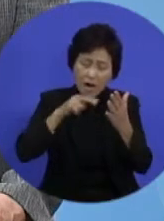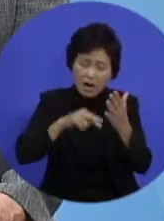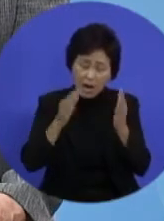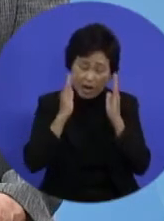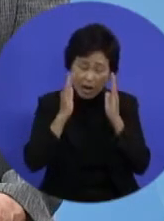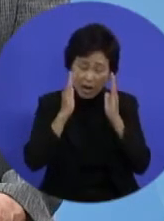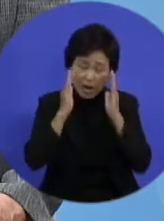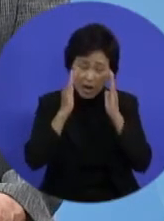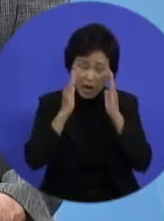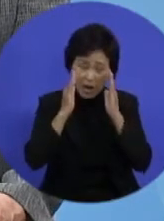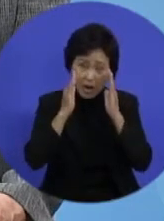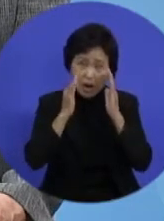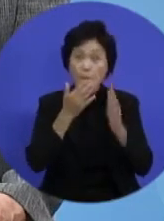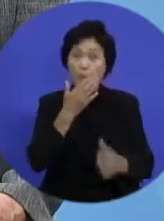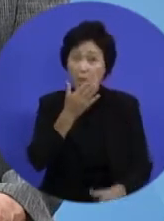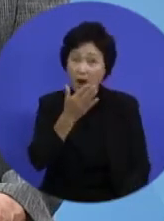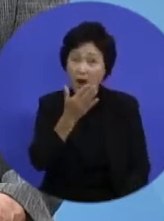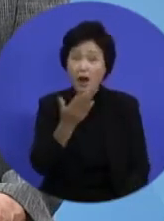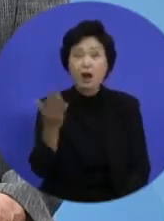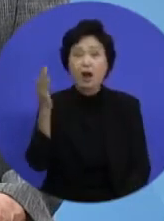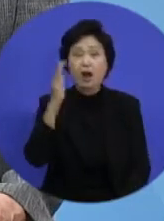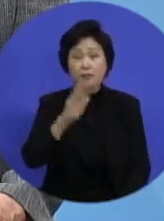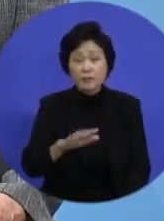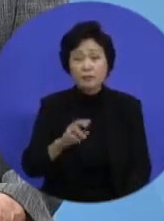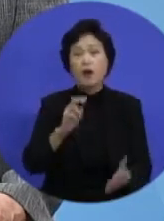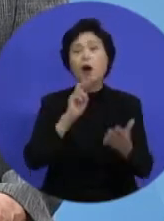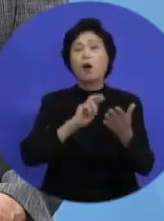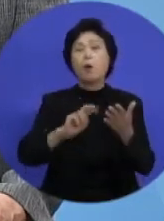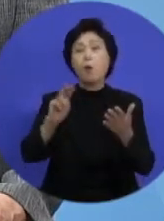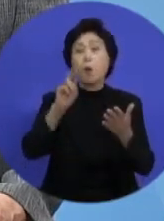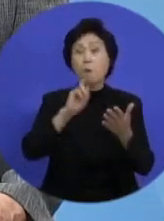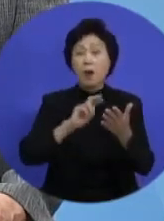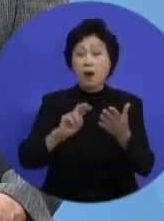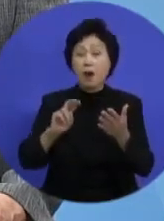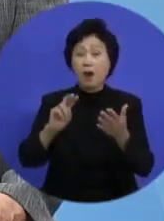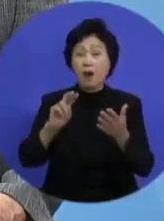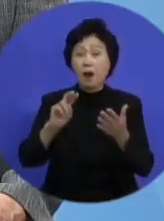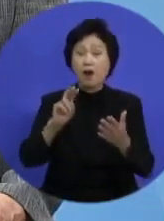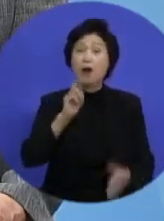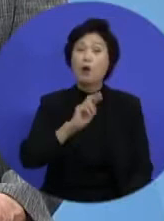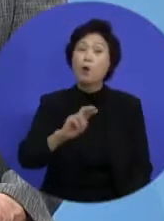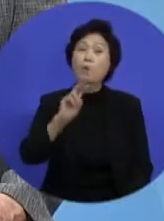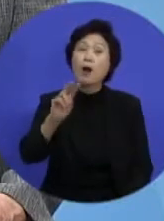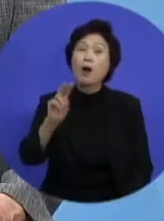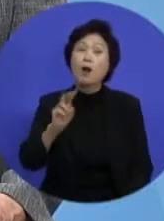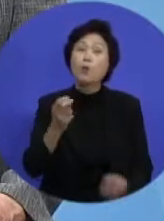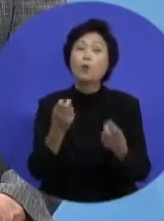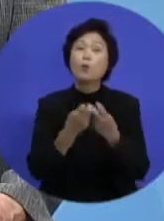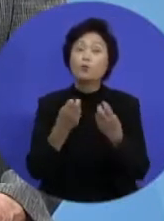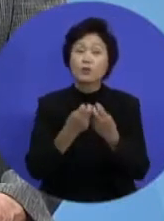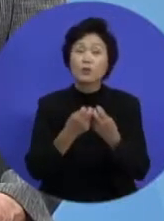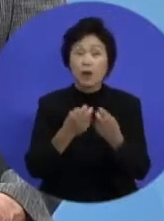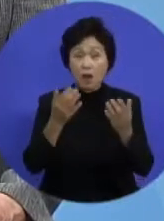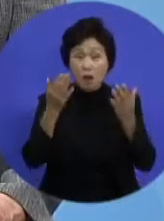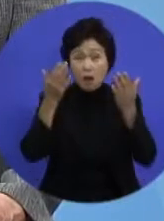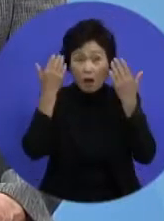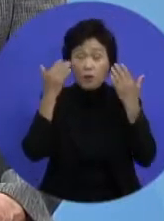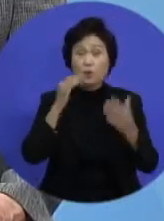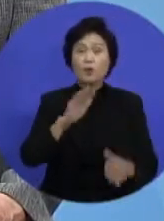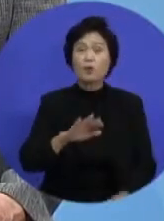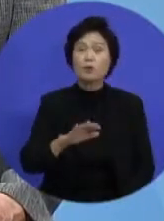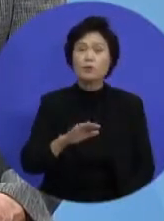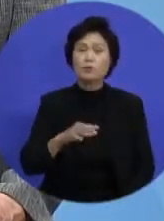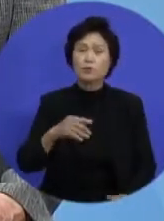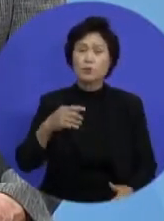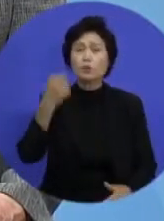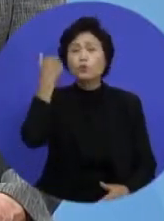생각들을 갖다가 발전시킨다고는 하지만 음악 프로듀싱 같은 거는 이제 뭔가를 좀 배워야 되는데 학교에서 그걸 어떻게